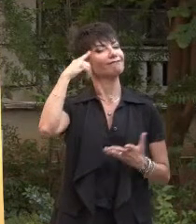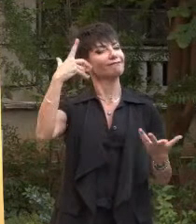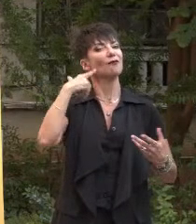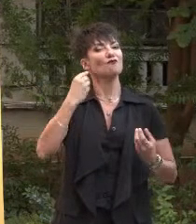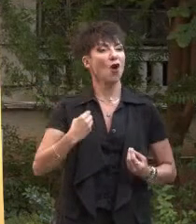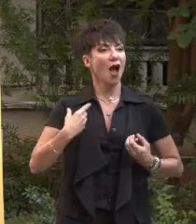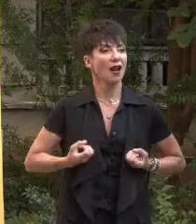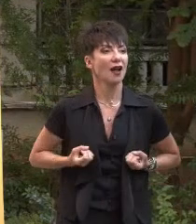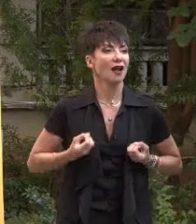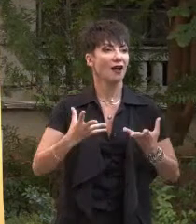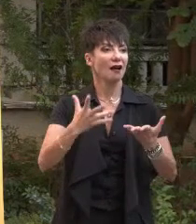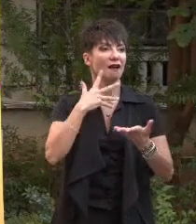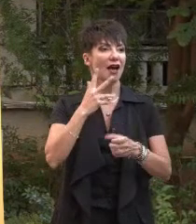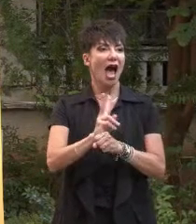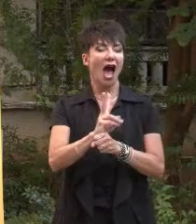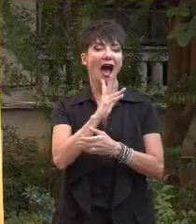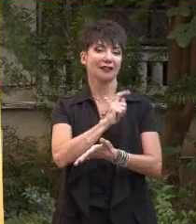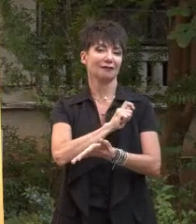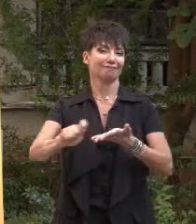χαρτί.